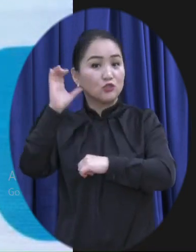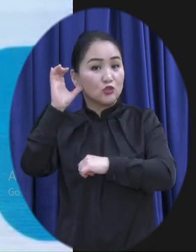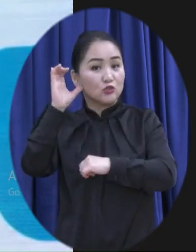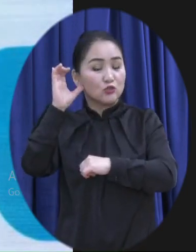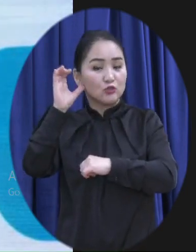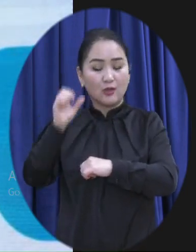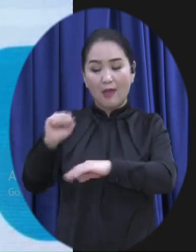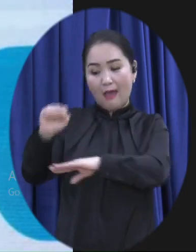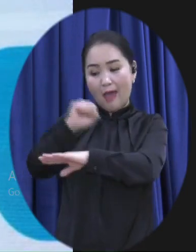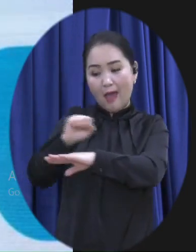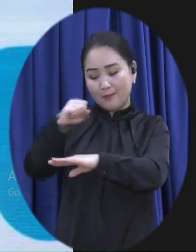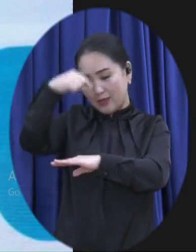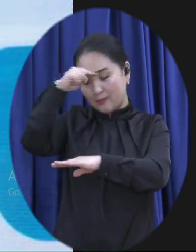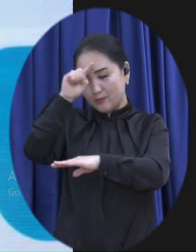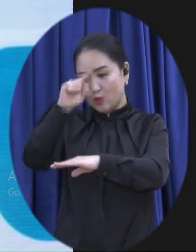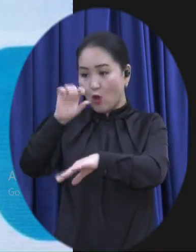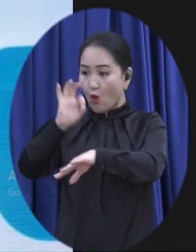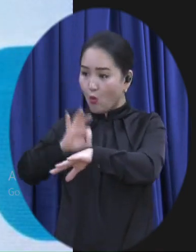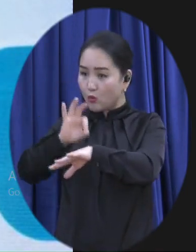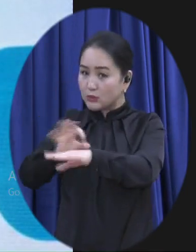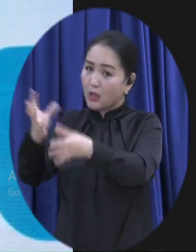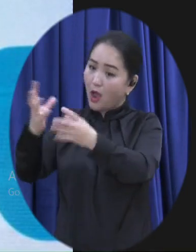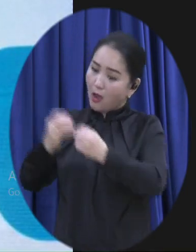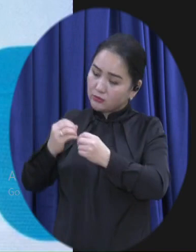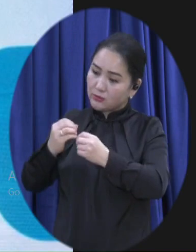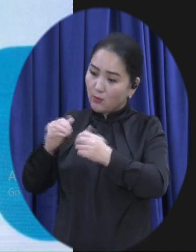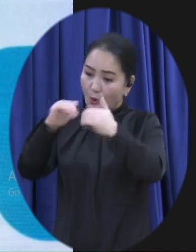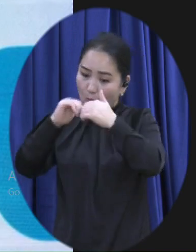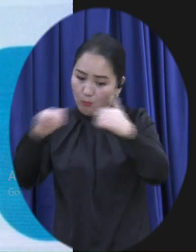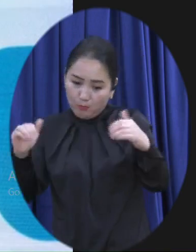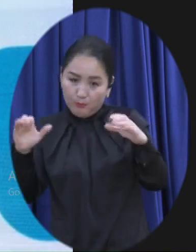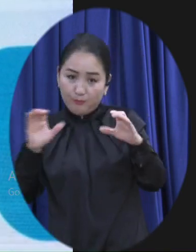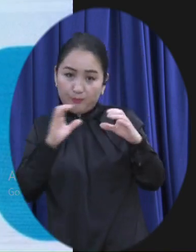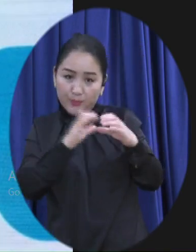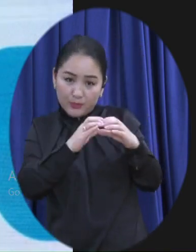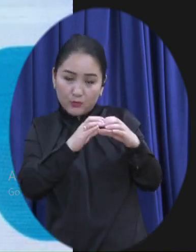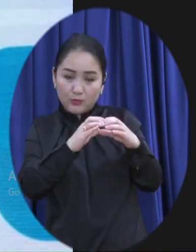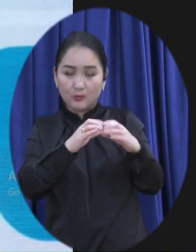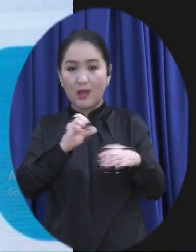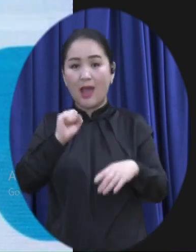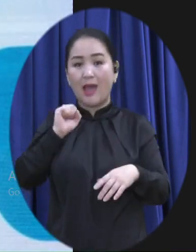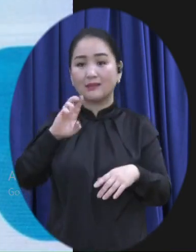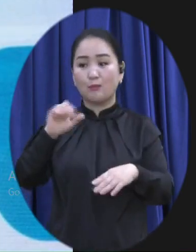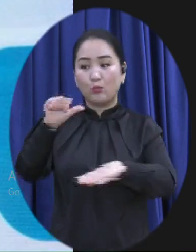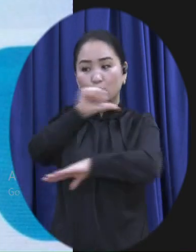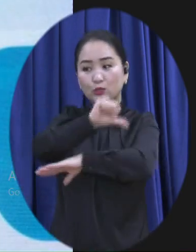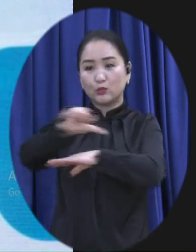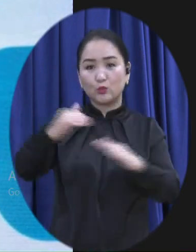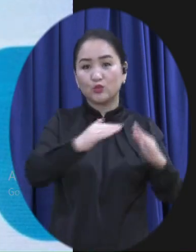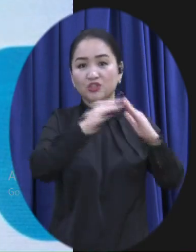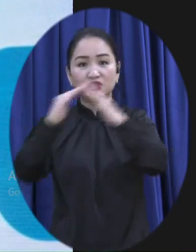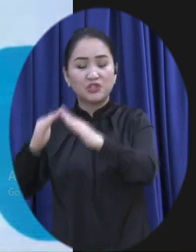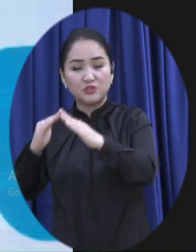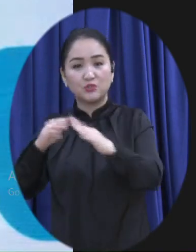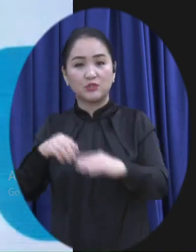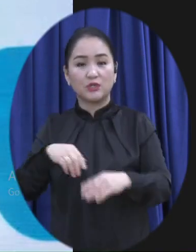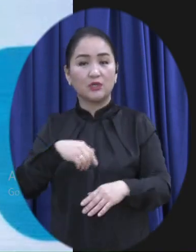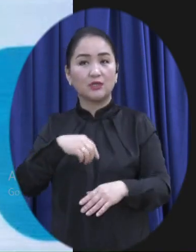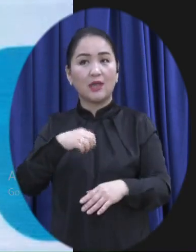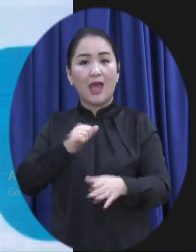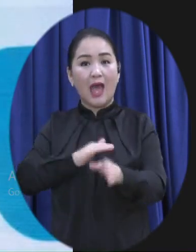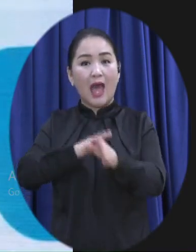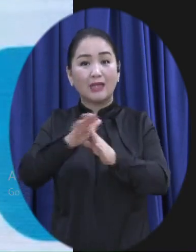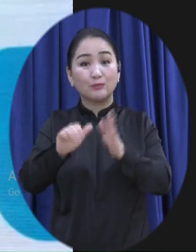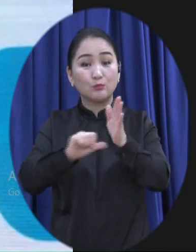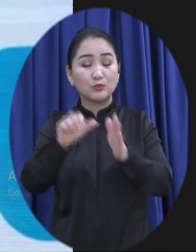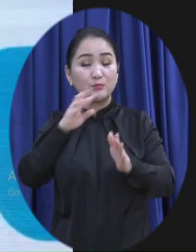яг өвчнүүдийг хүлээж авч байгаа юу? Эсвэл битүүмжилсэн үү? Алтан болог руу өвчнүүдийг шилжүүлж байгаа гэх алтан бас мэдээлэл байгаа. Энд дээр бас тайлбар өгөөч гэж